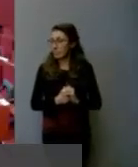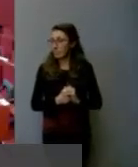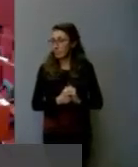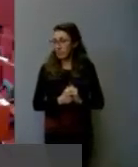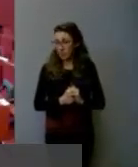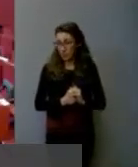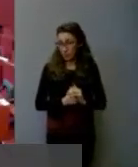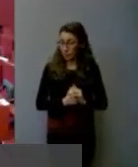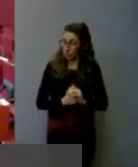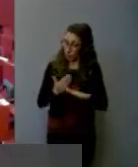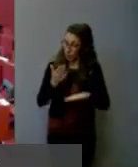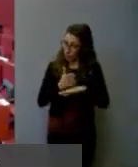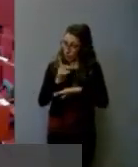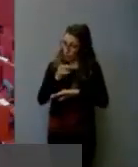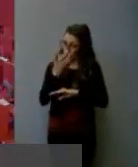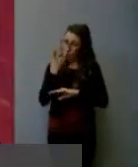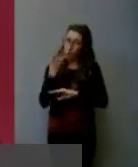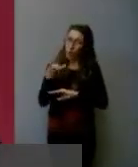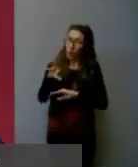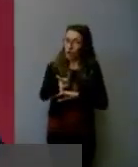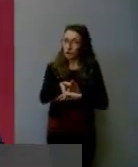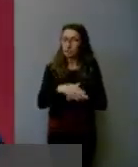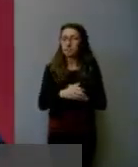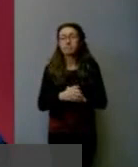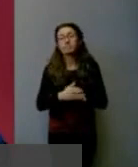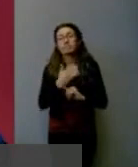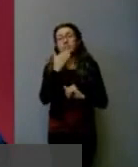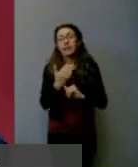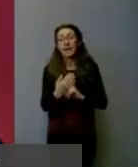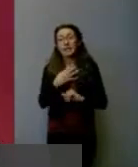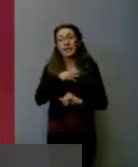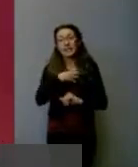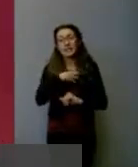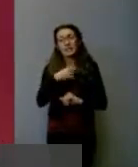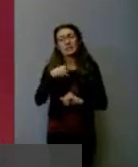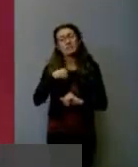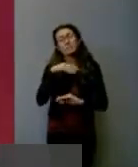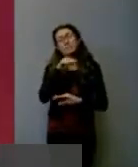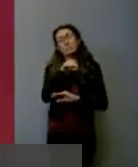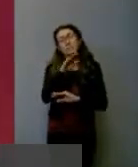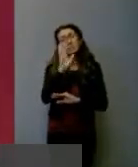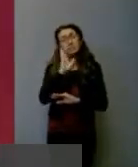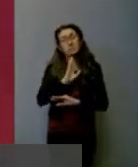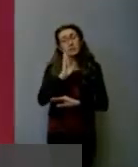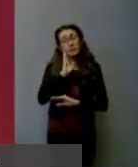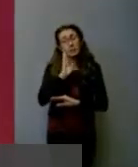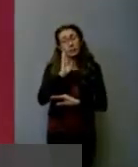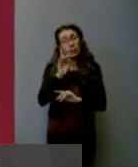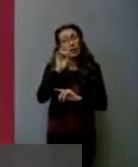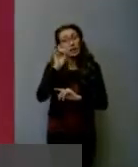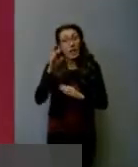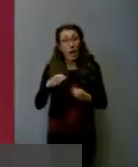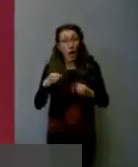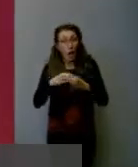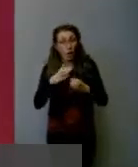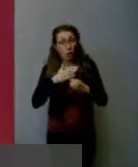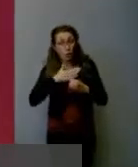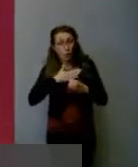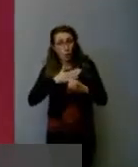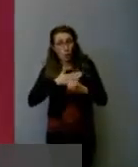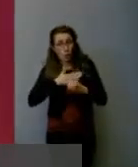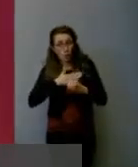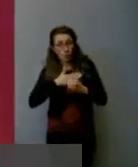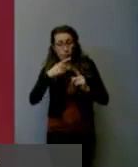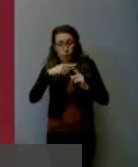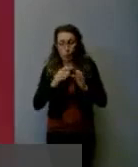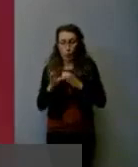Prego, consigliere Giordano, per la replica. Grazie assessore, le chiedo cortesemente se può inviare poi al nostro gruppo e per conoscenza agli